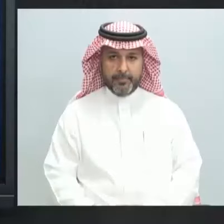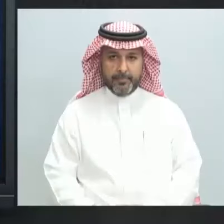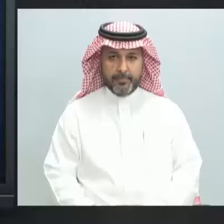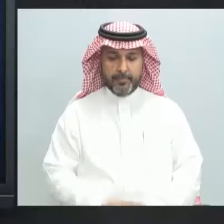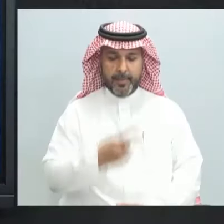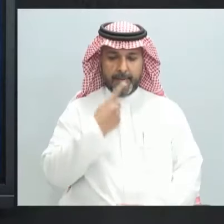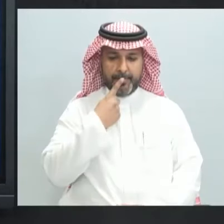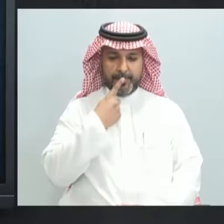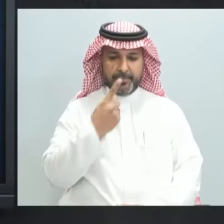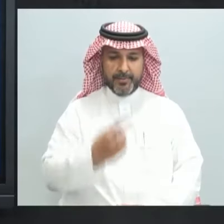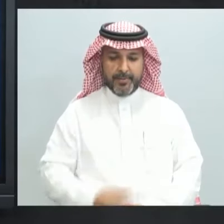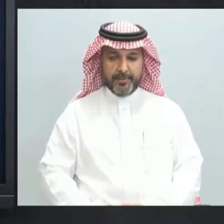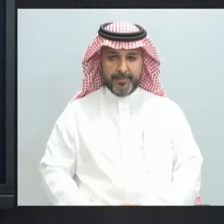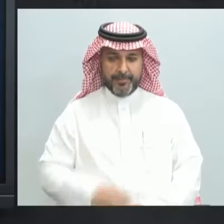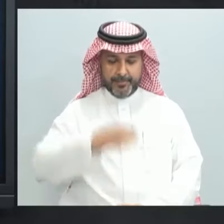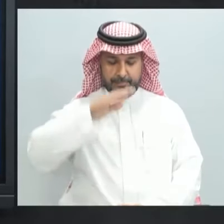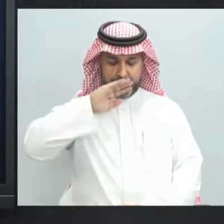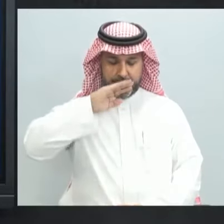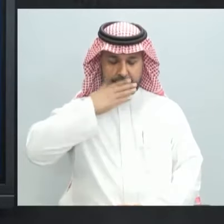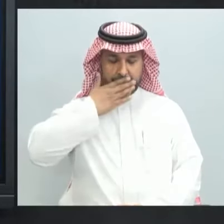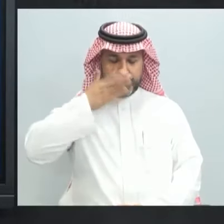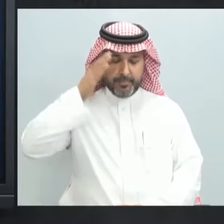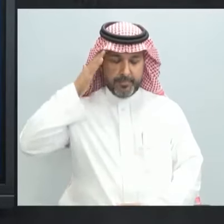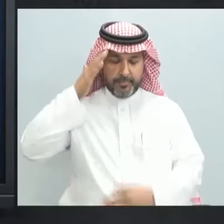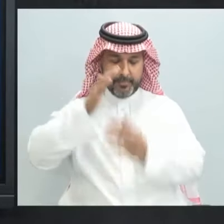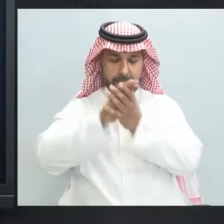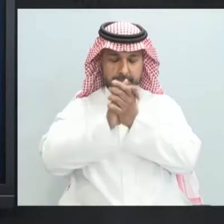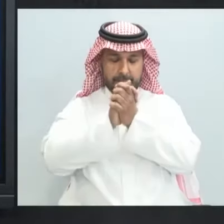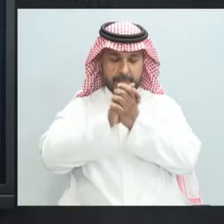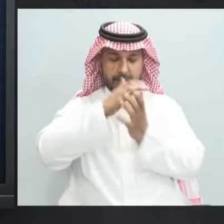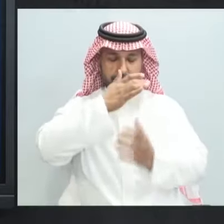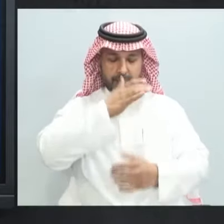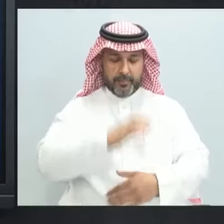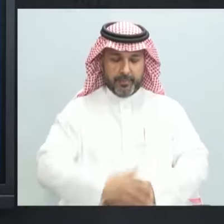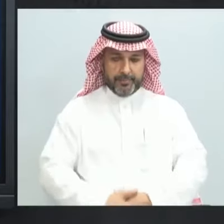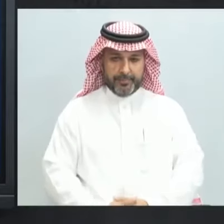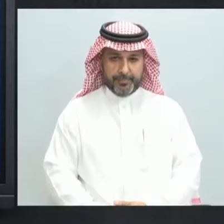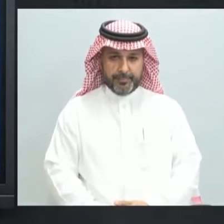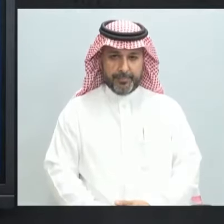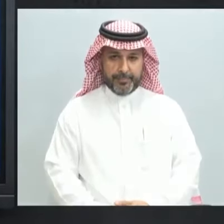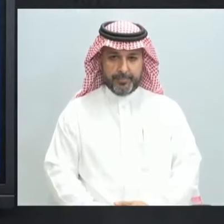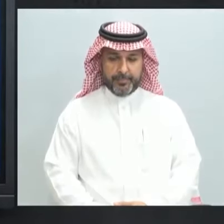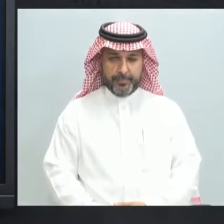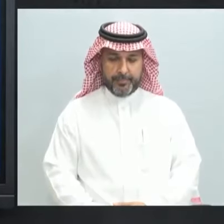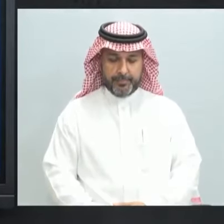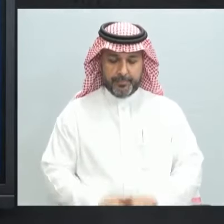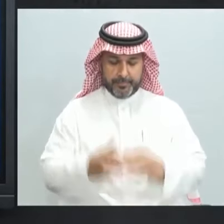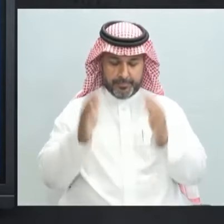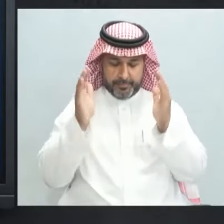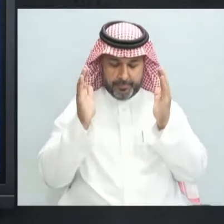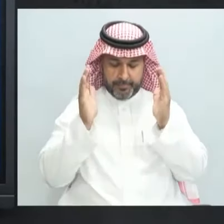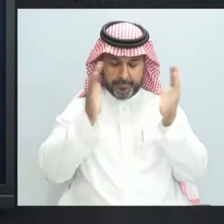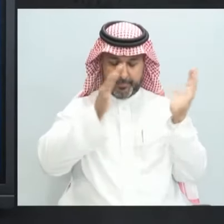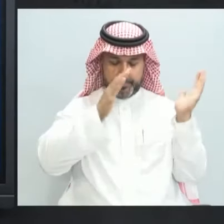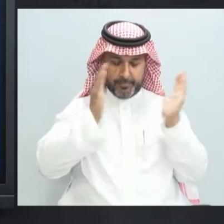بسم الله والحمد لله والصلاه والسلام على اشرف خلق الله سيدنا محمد وعلى اله وصحبه ومن